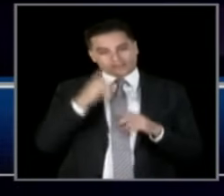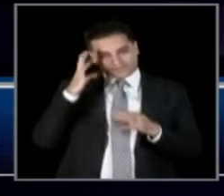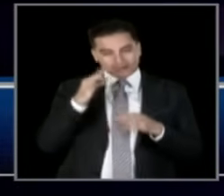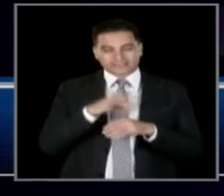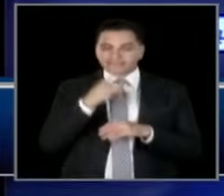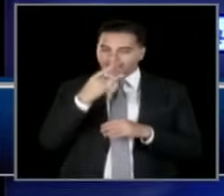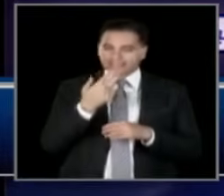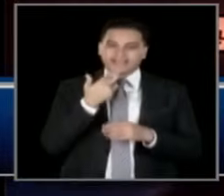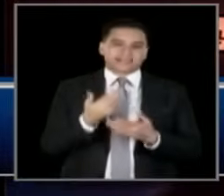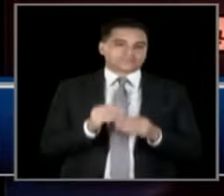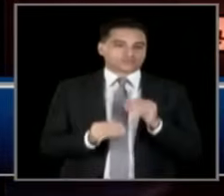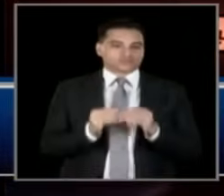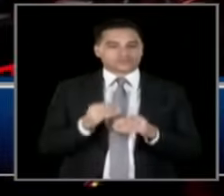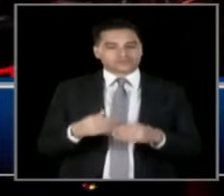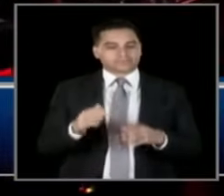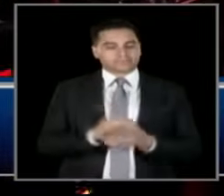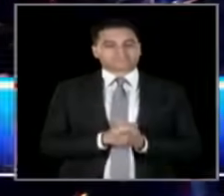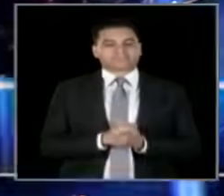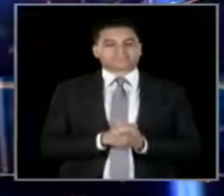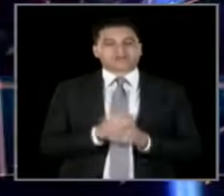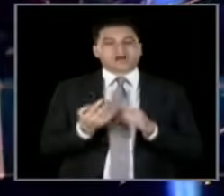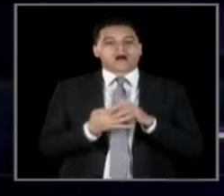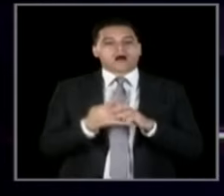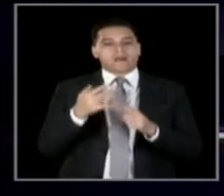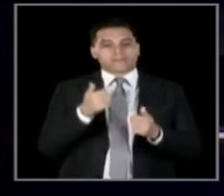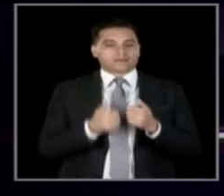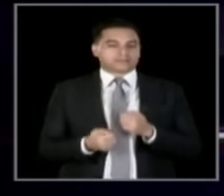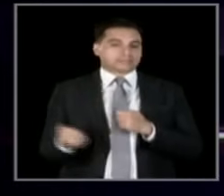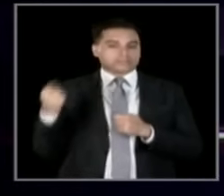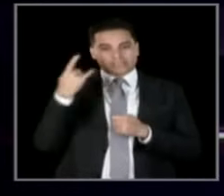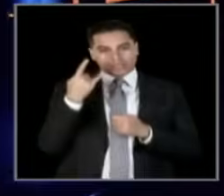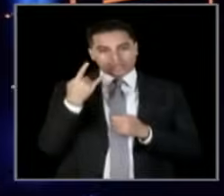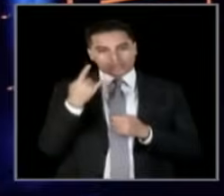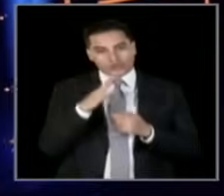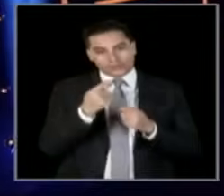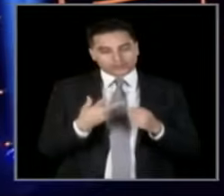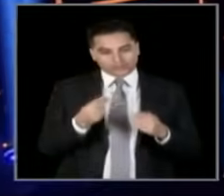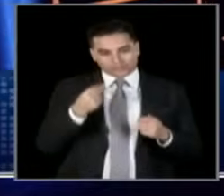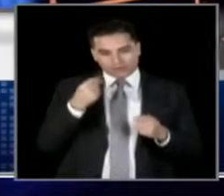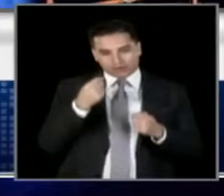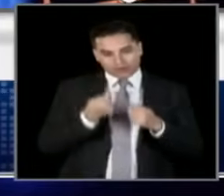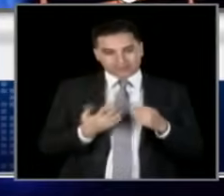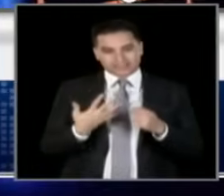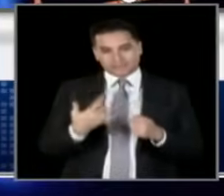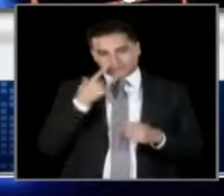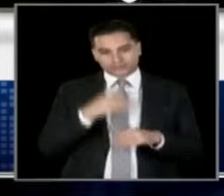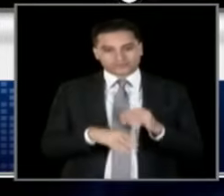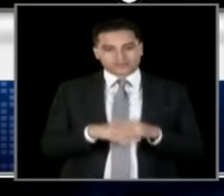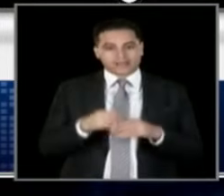ولكن اجابه خاطئه. 4 اختيارات بزائد 10 او ناقص 5.